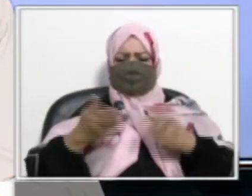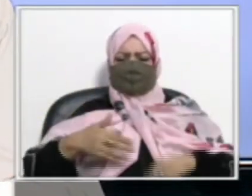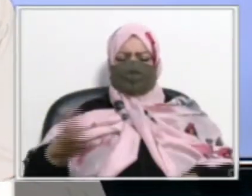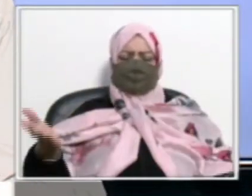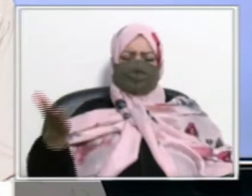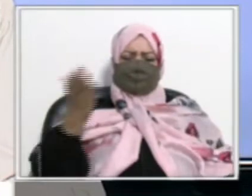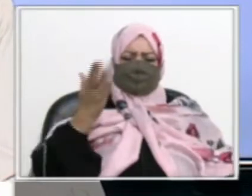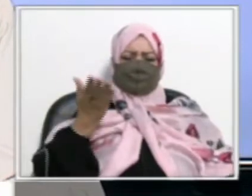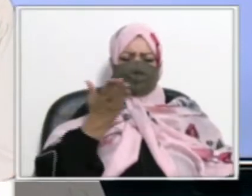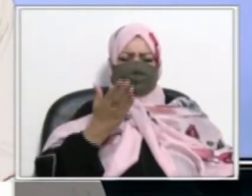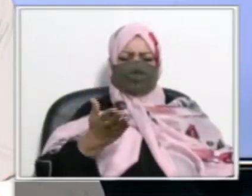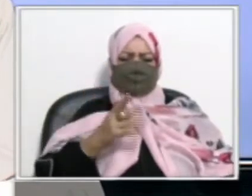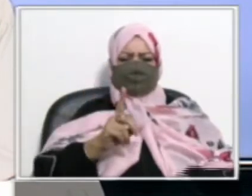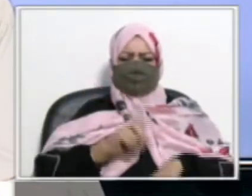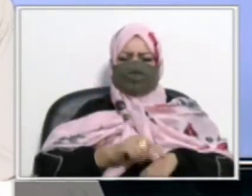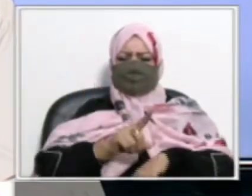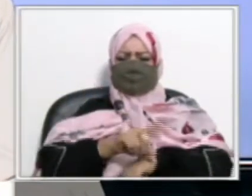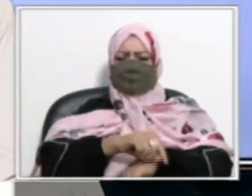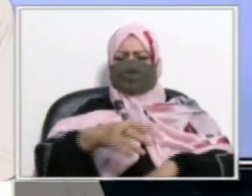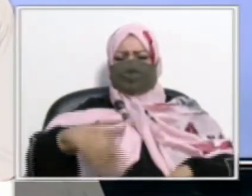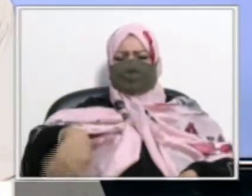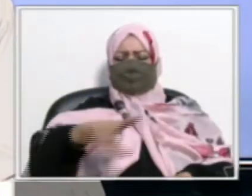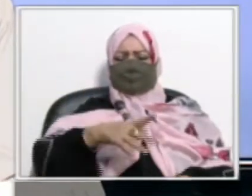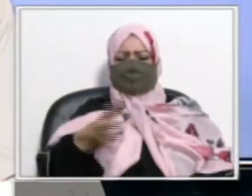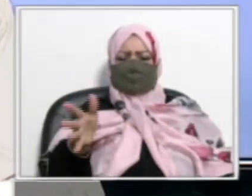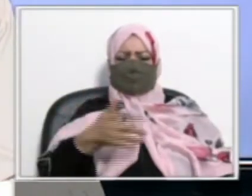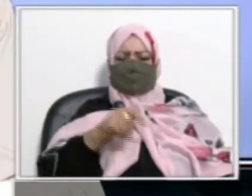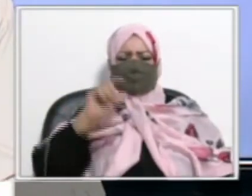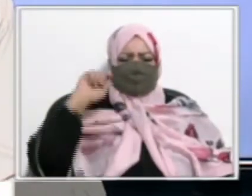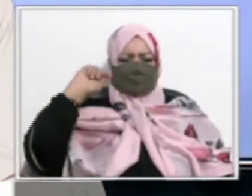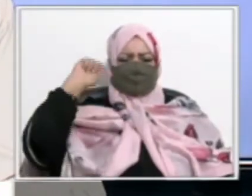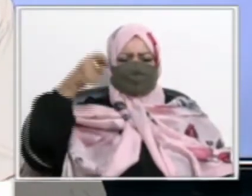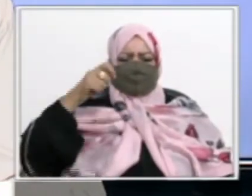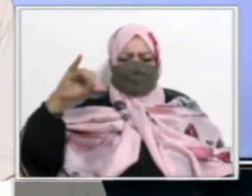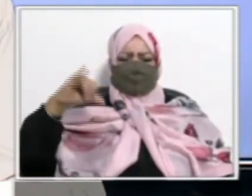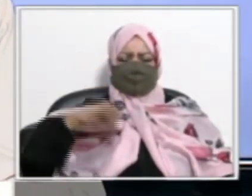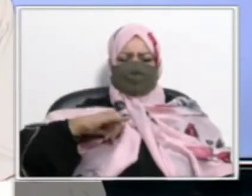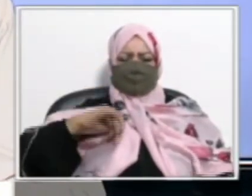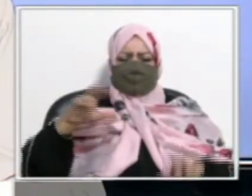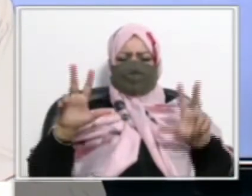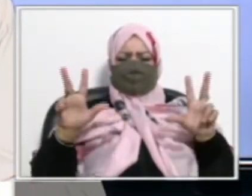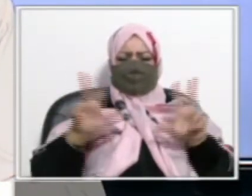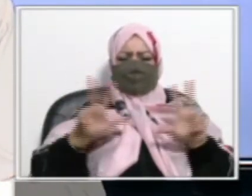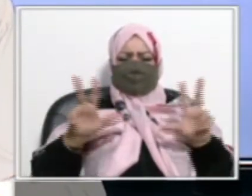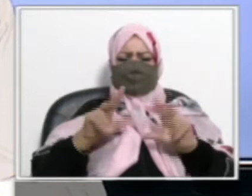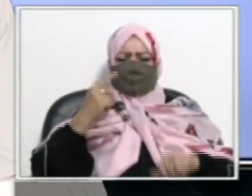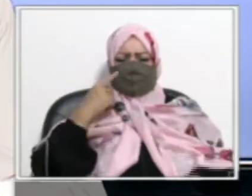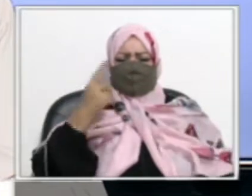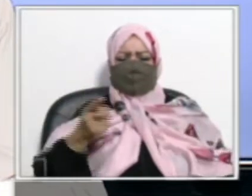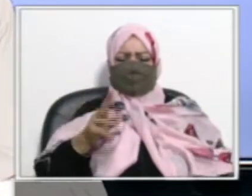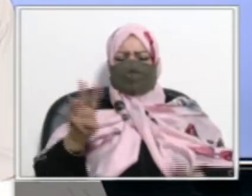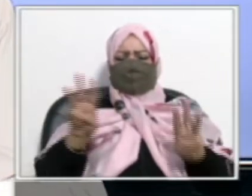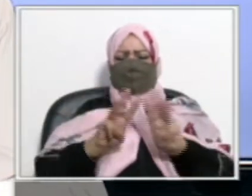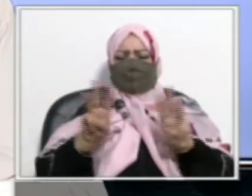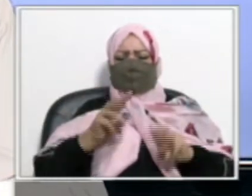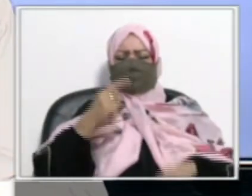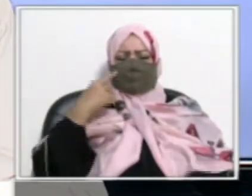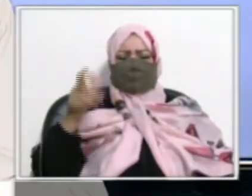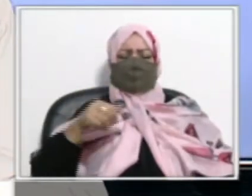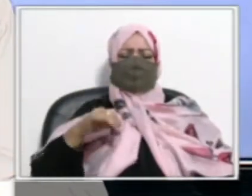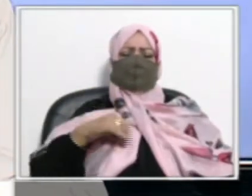ولا يهمكم البنت مع بنتها ومع أخوها ومع أبوها؟ ما لكم لا ترجون لله